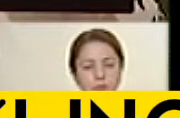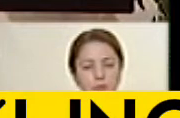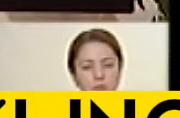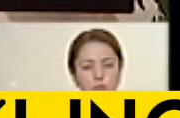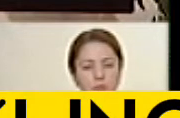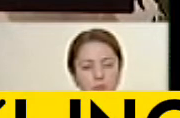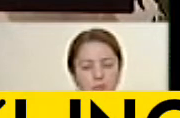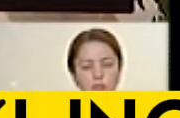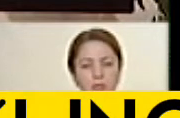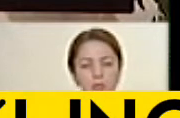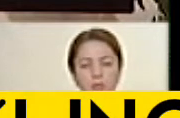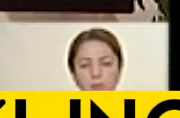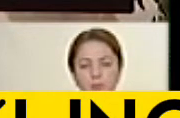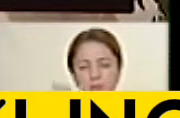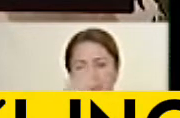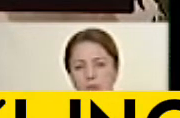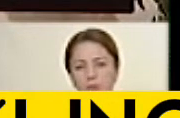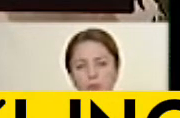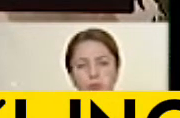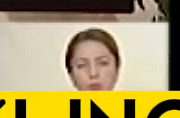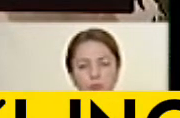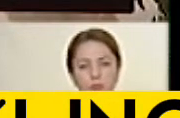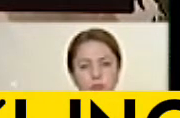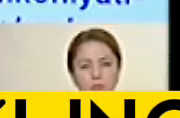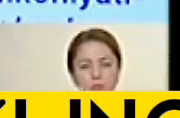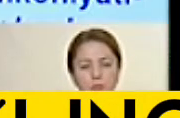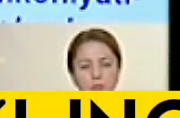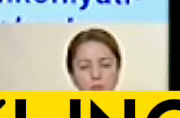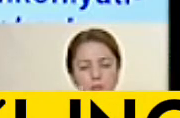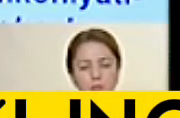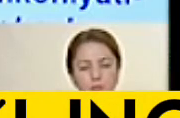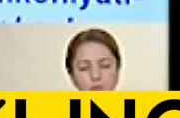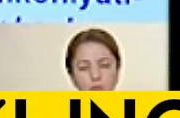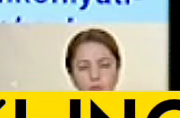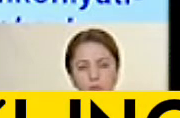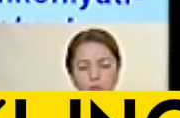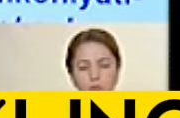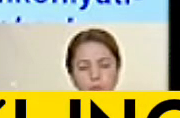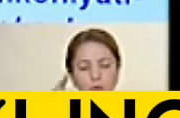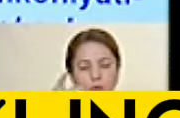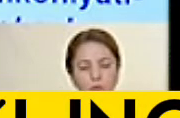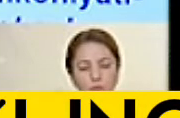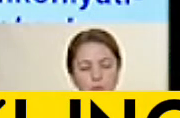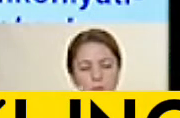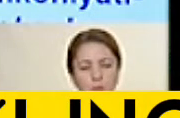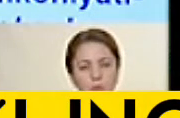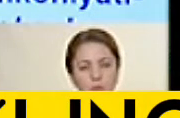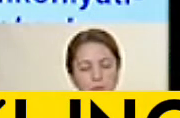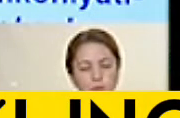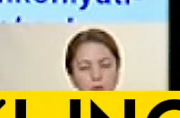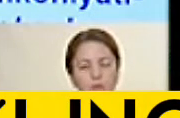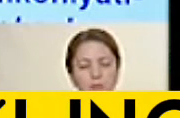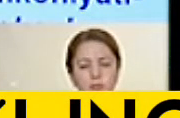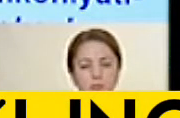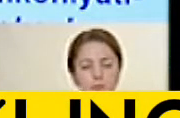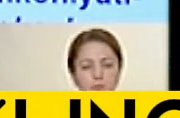yiliga 15-20 milliondan ortiq yo'lovchilar tashilmoqda. Hamda so'nggi yillarda temir yo'lning qurilishi